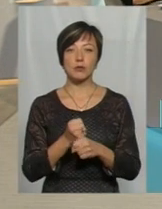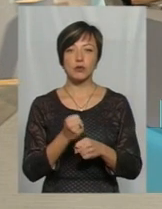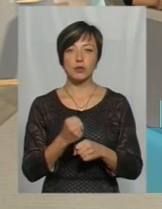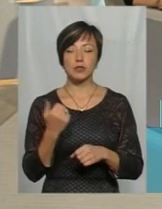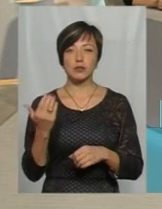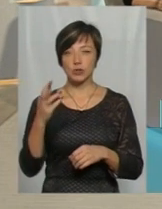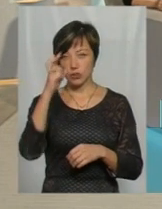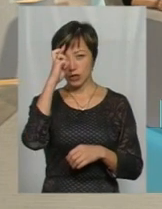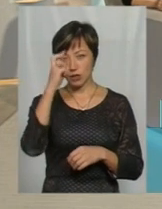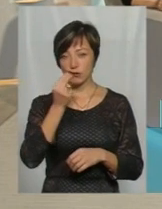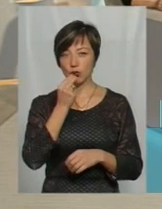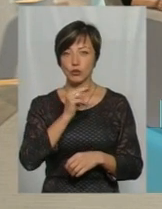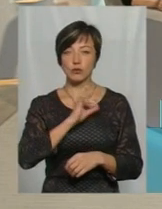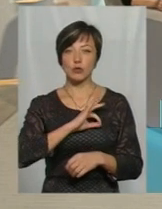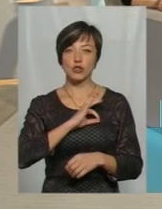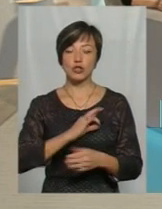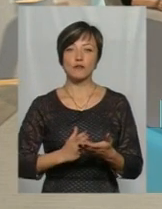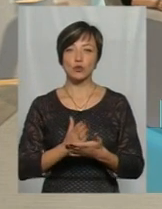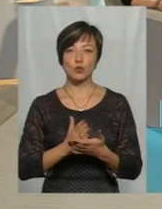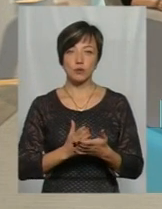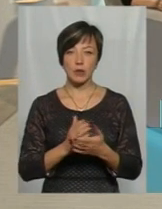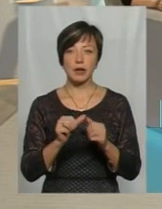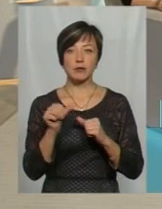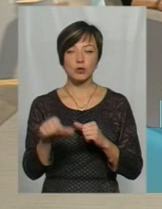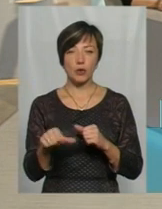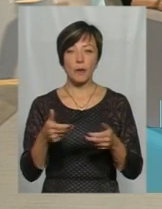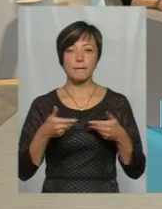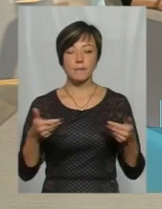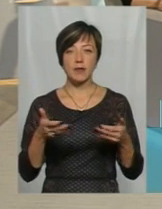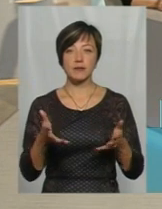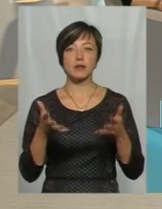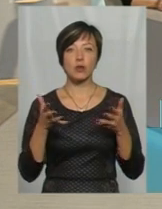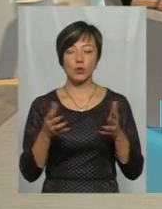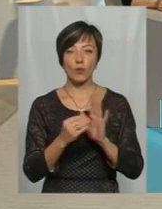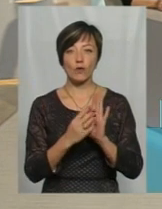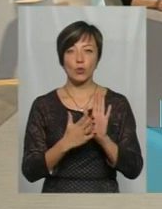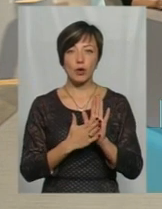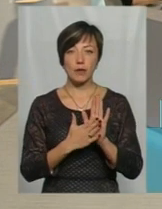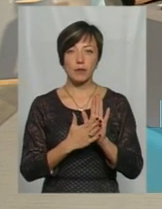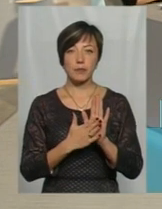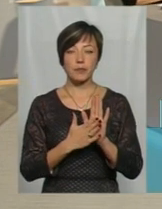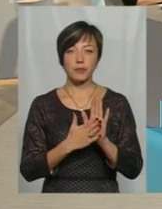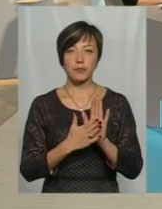сторони Держпродспоживслужби. Крім того, ми встановлюємо,